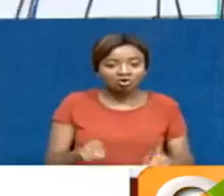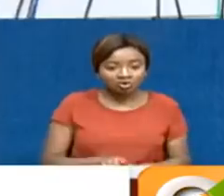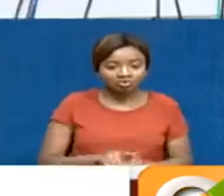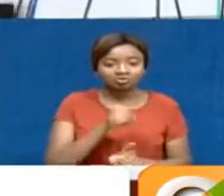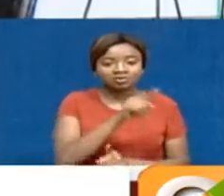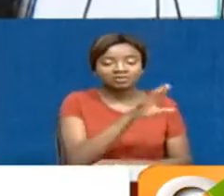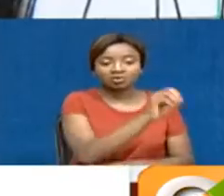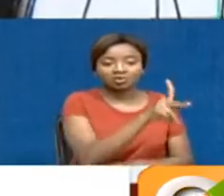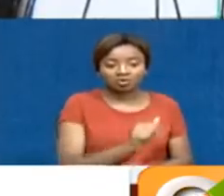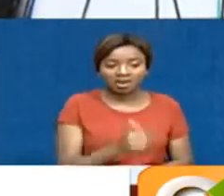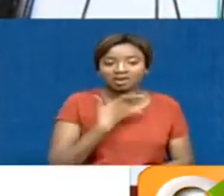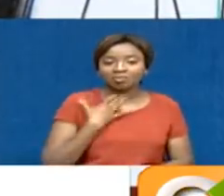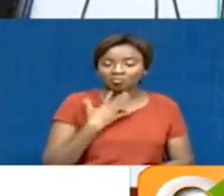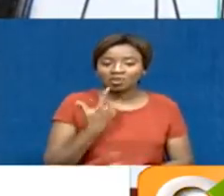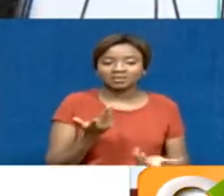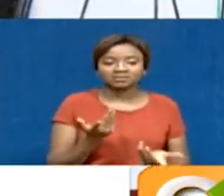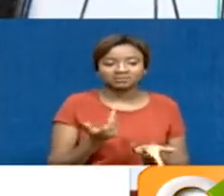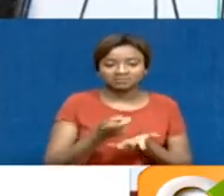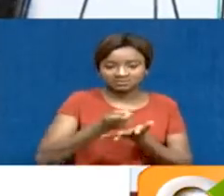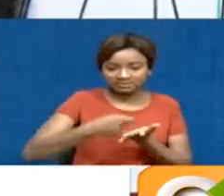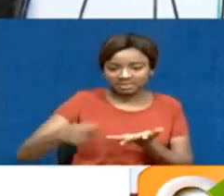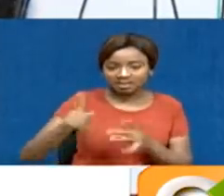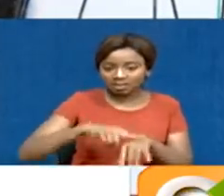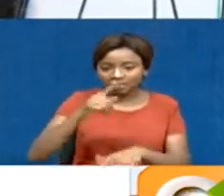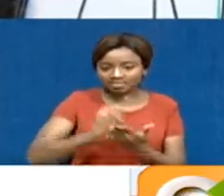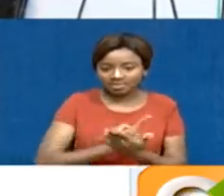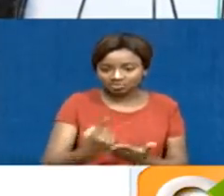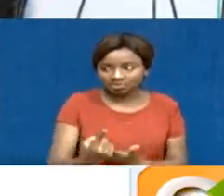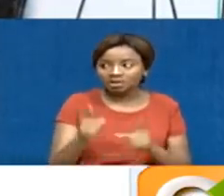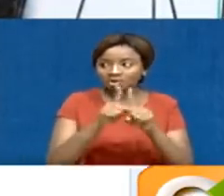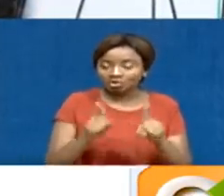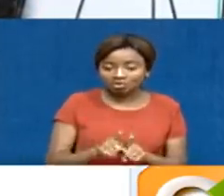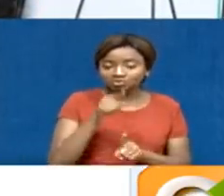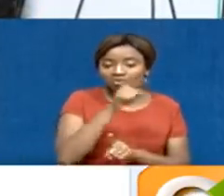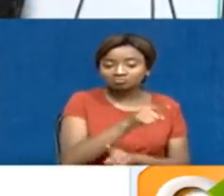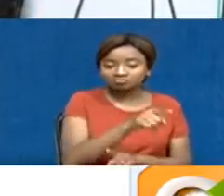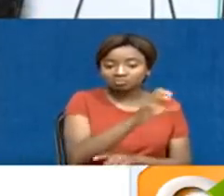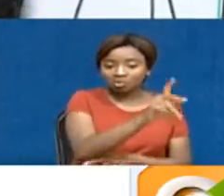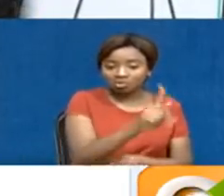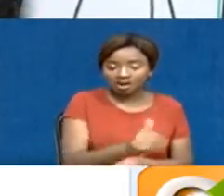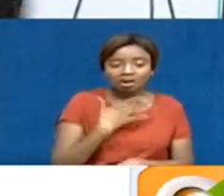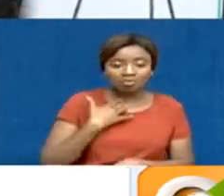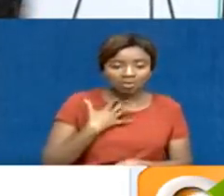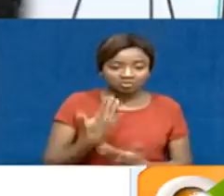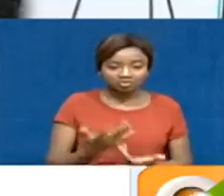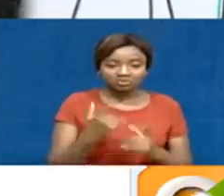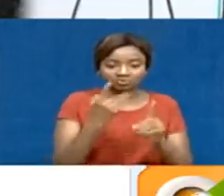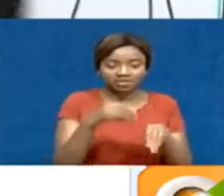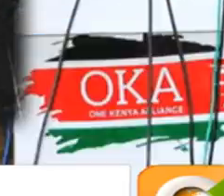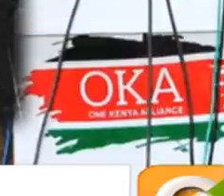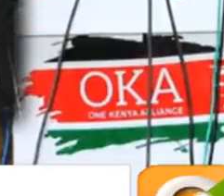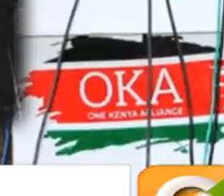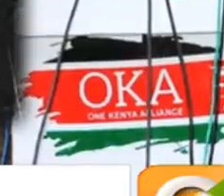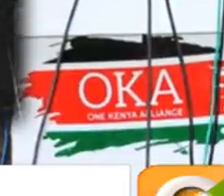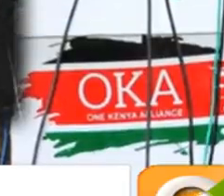huku muungano huo ukitarajiwa kutia saini mkataba huu juma hili. Na kwa mujibu wa mkataba huu, One Kenya Alliance itawasilisha wagombea wa pamoja